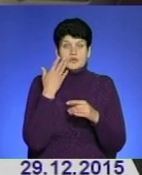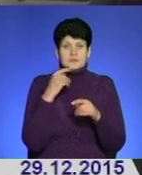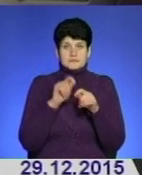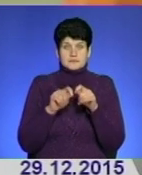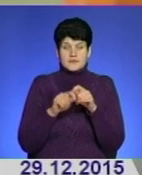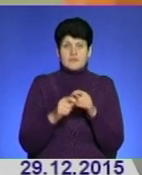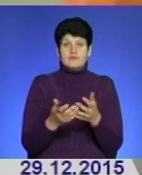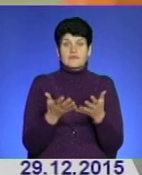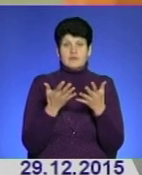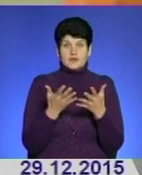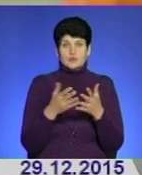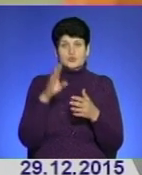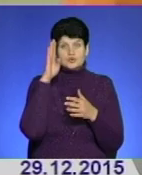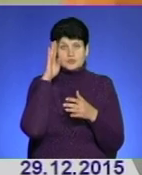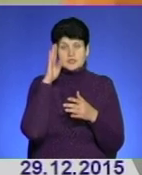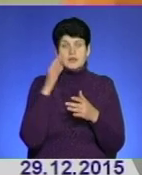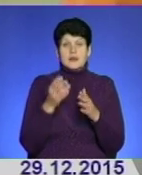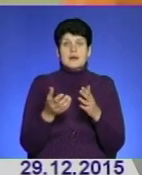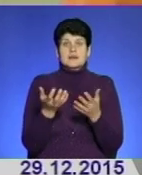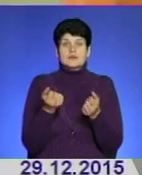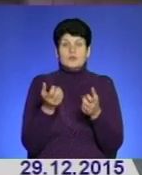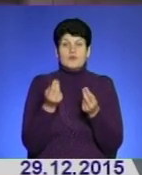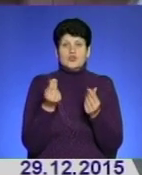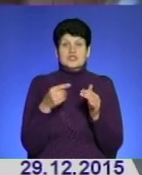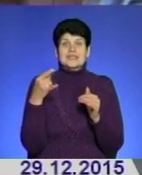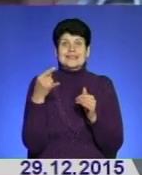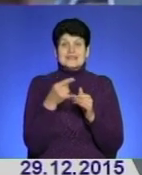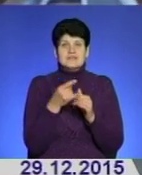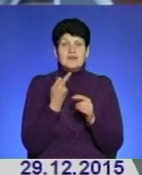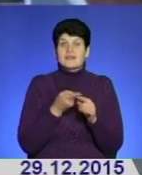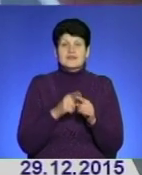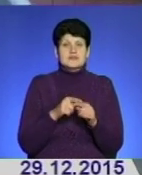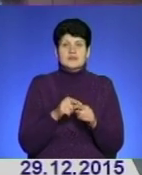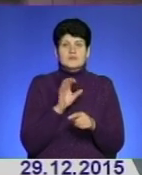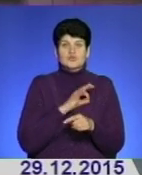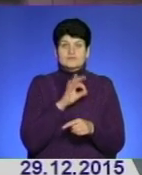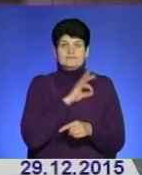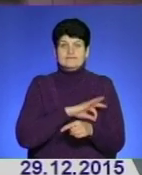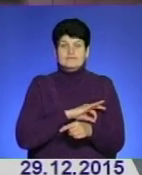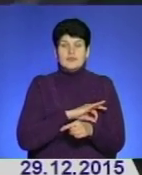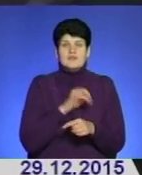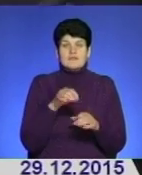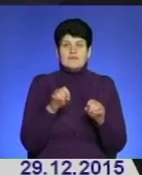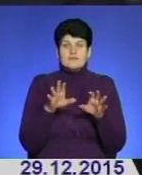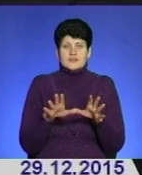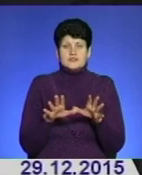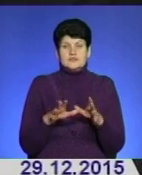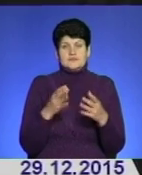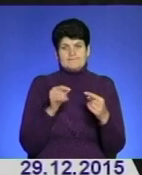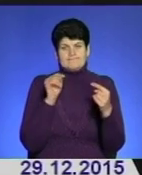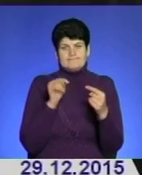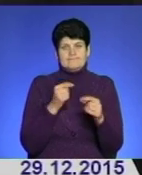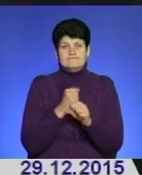що чоловік підзаробляв таксуванням, але такий спосіб заробітку, вочевидь, не приносив достатніх доходів. Він вирішив вдатися до